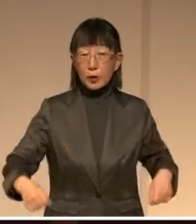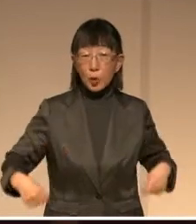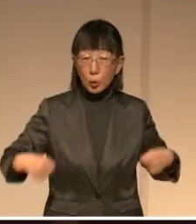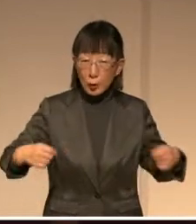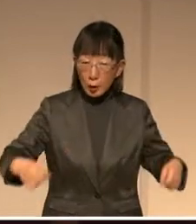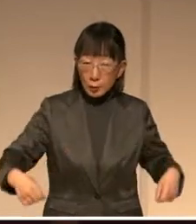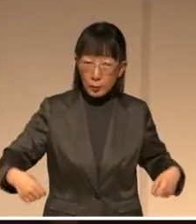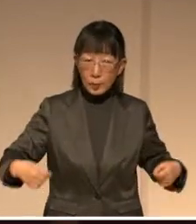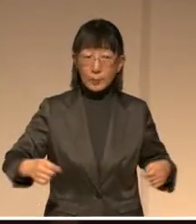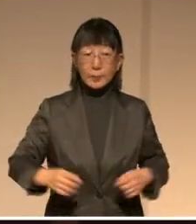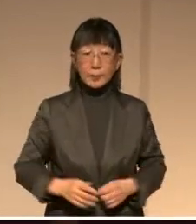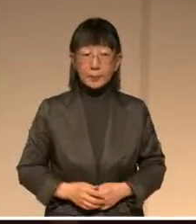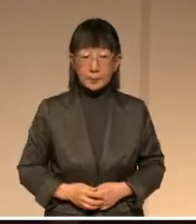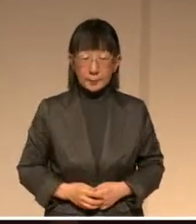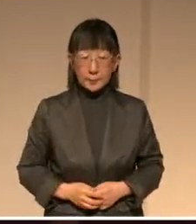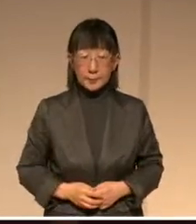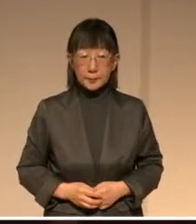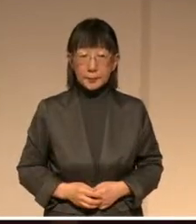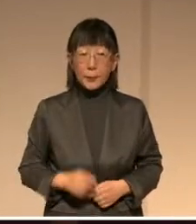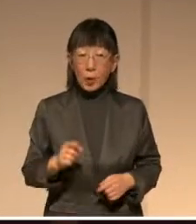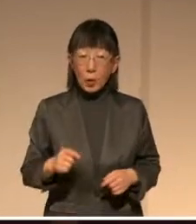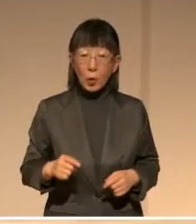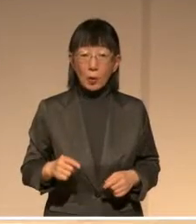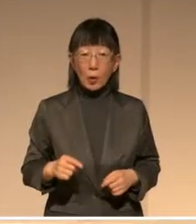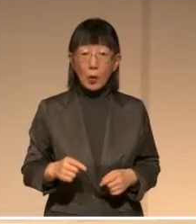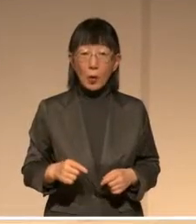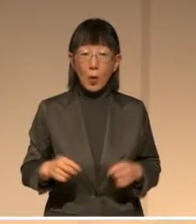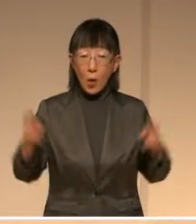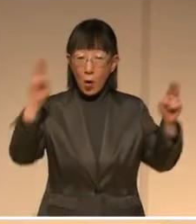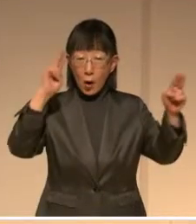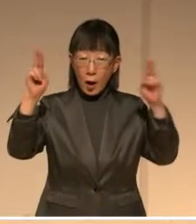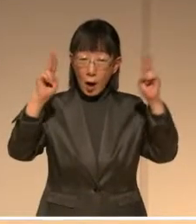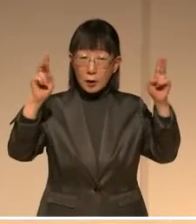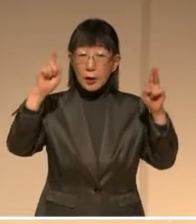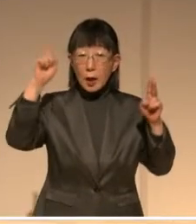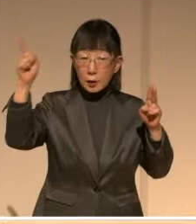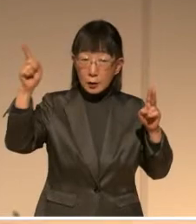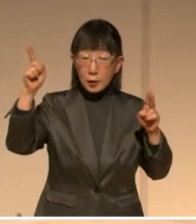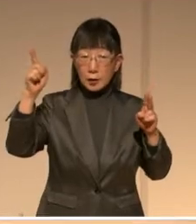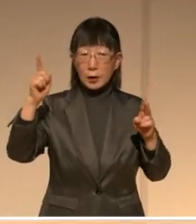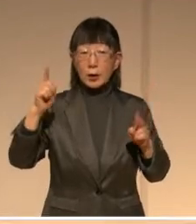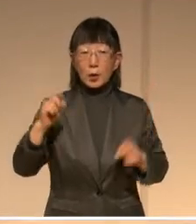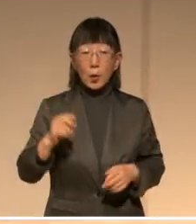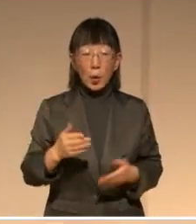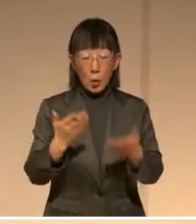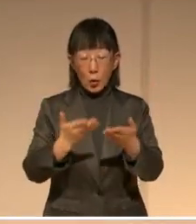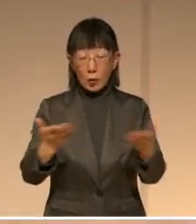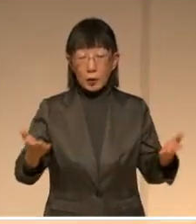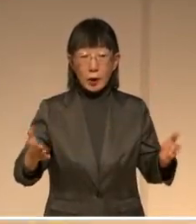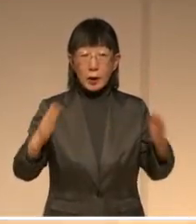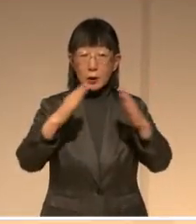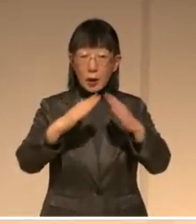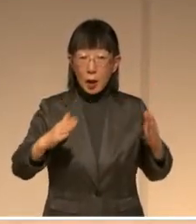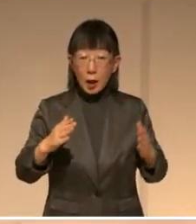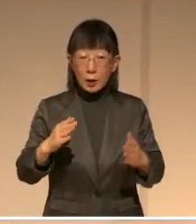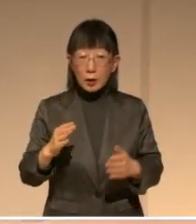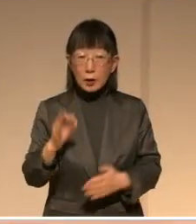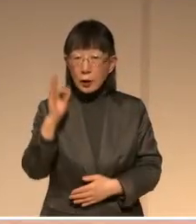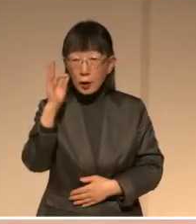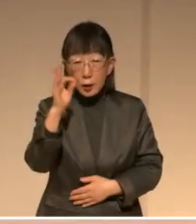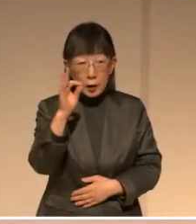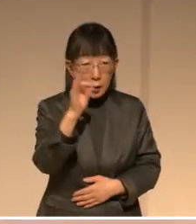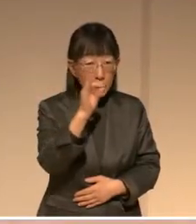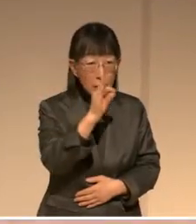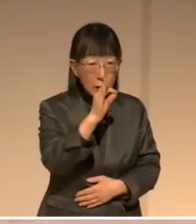あのそういうこの車いすのメーカーの展示会に行った時にここをこうやってやってダンスを踊ってます見て見て